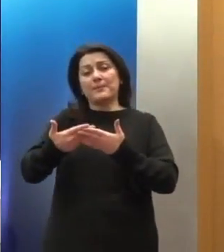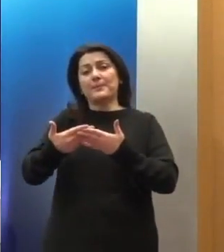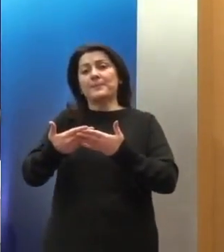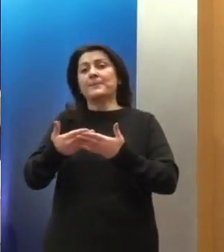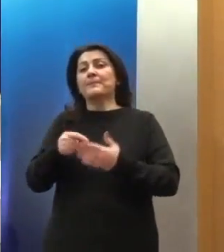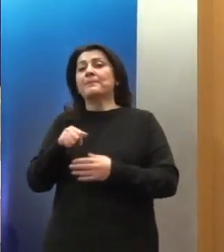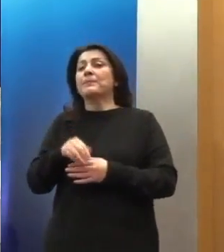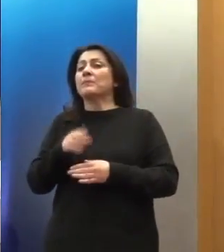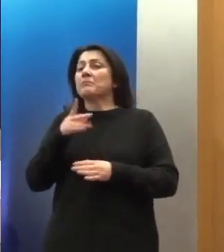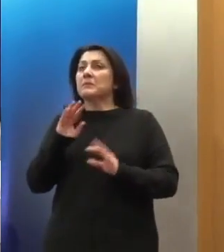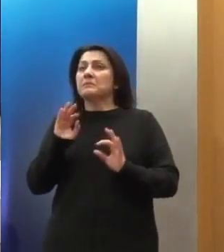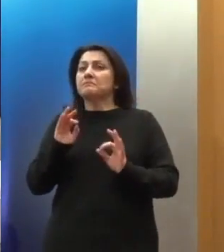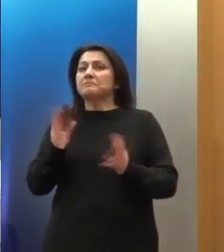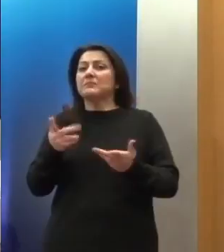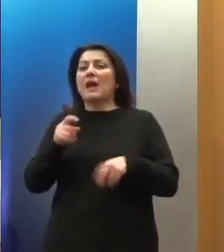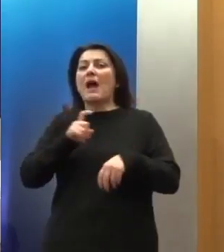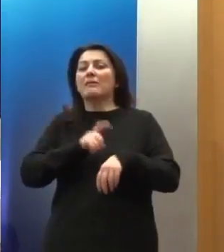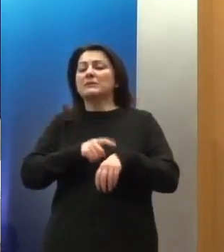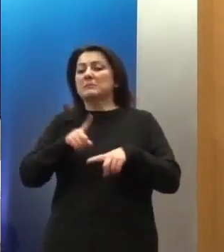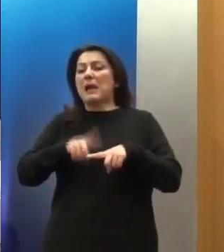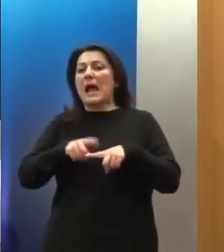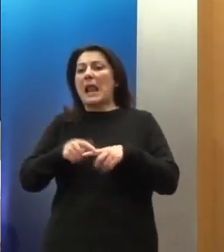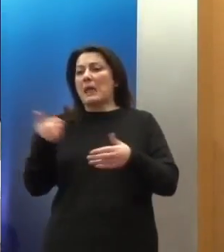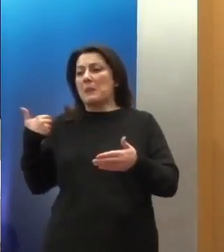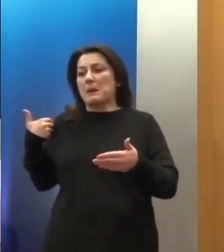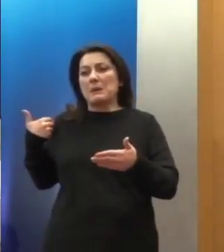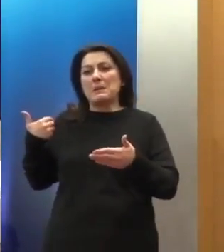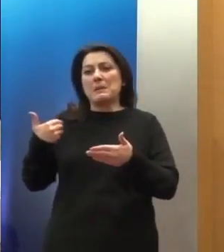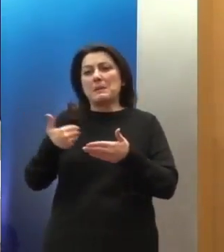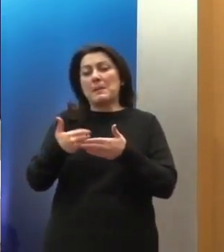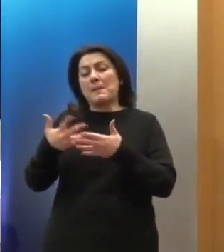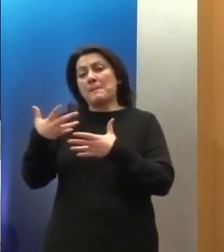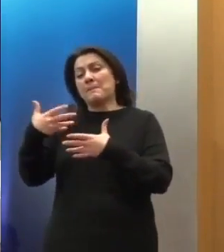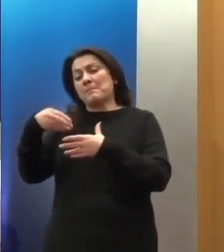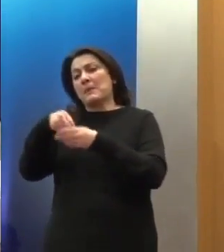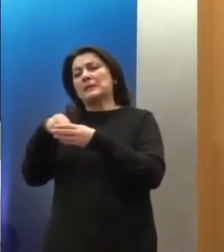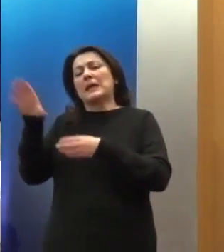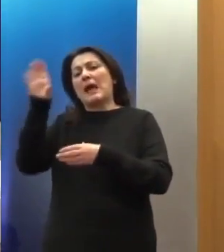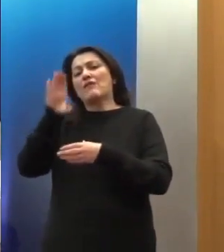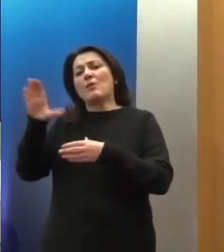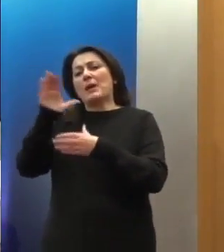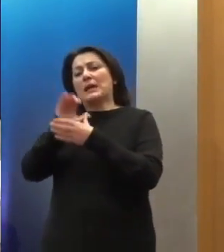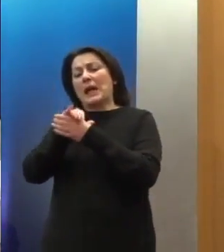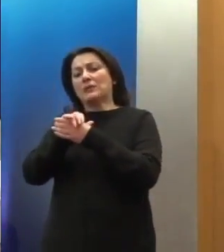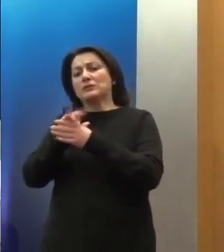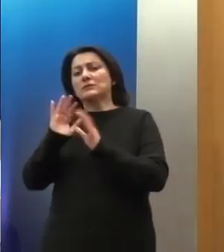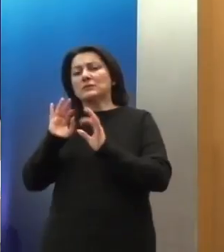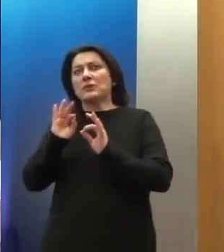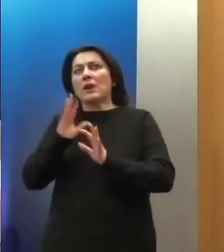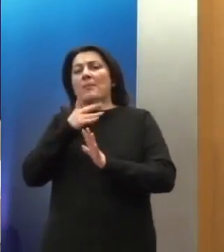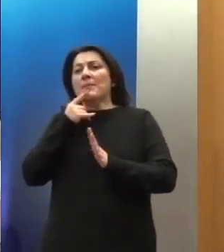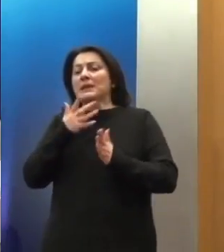που έχει βιώσει η χώρα μας μέσα στο ευρωπαϊκό πλαίσιο μία